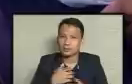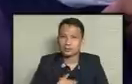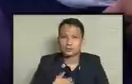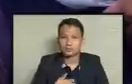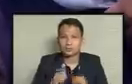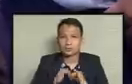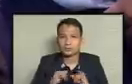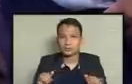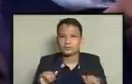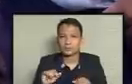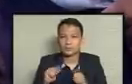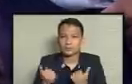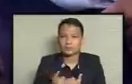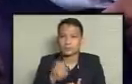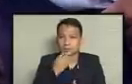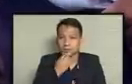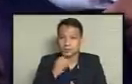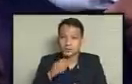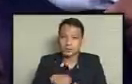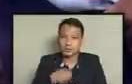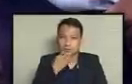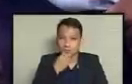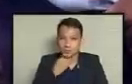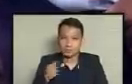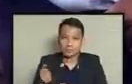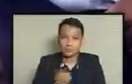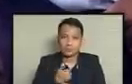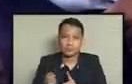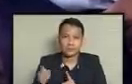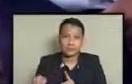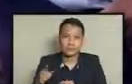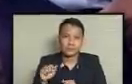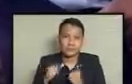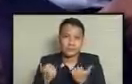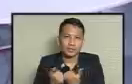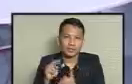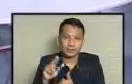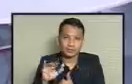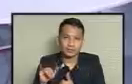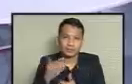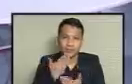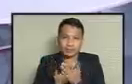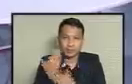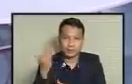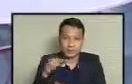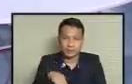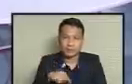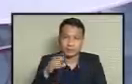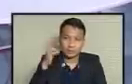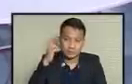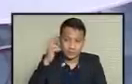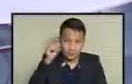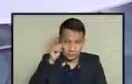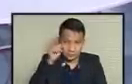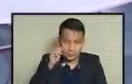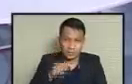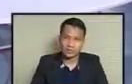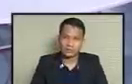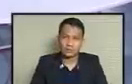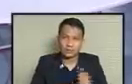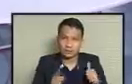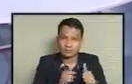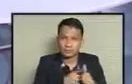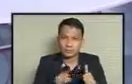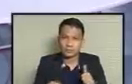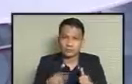reklamo, saksakan ng pagkabalasubas na agency. Magandang tanghali po, Sir Aldrin. Magandang tanghali po. Ang